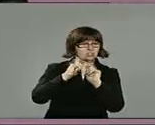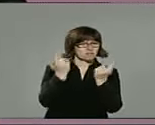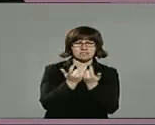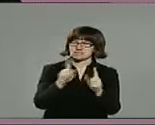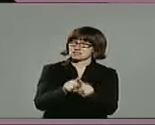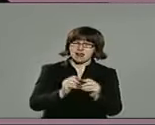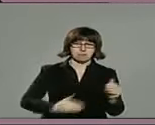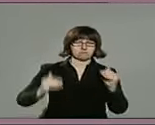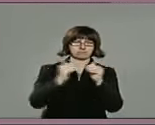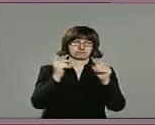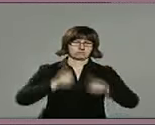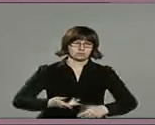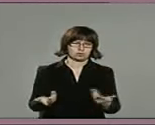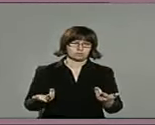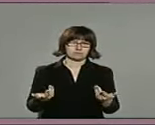liebe Genossinnen und Genossen.